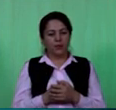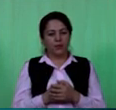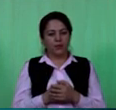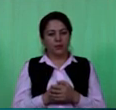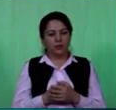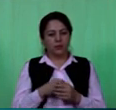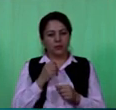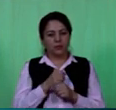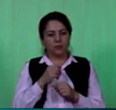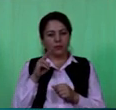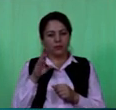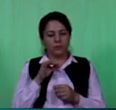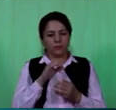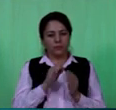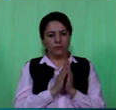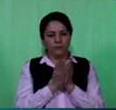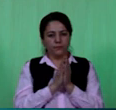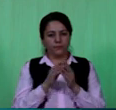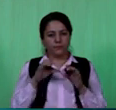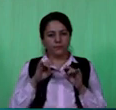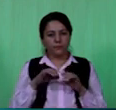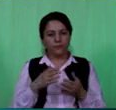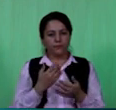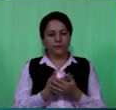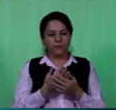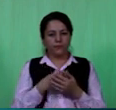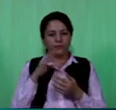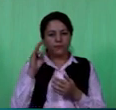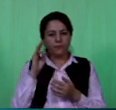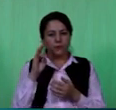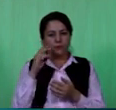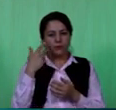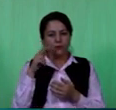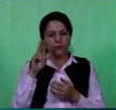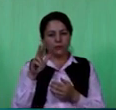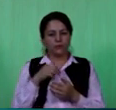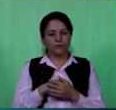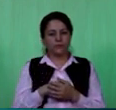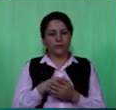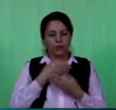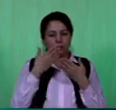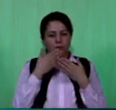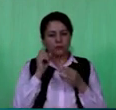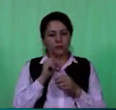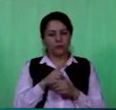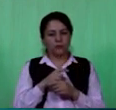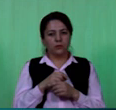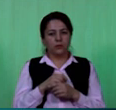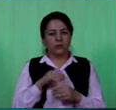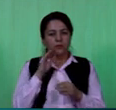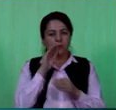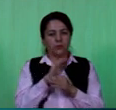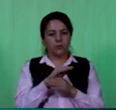работаем по учебнику решим пример и номер 33 читаем задание вставьте